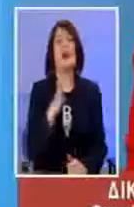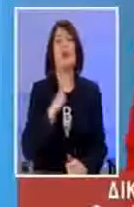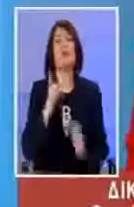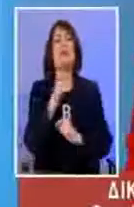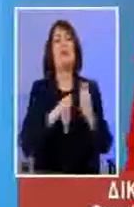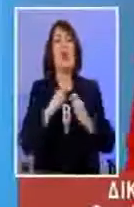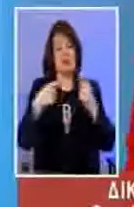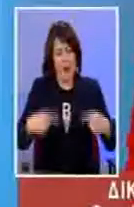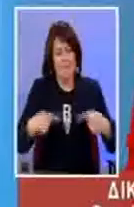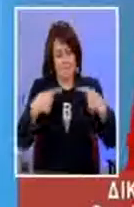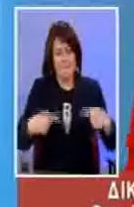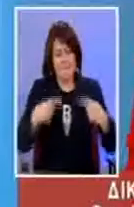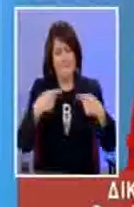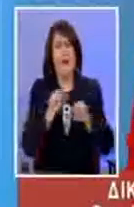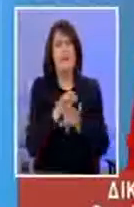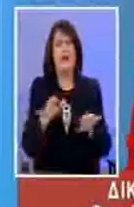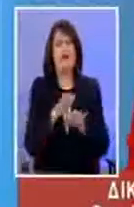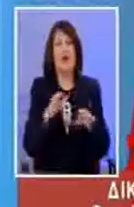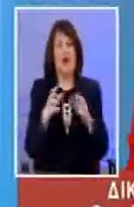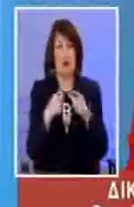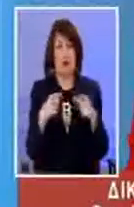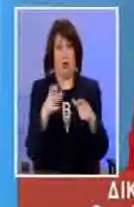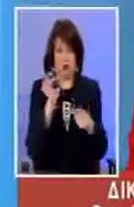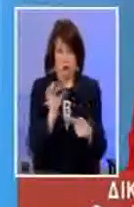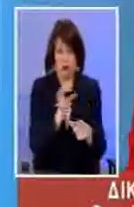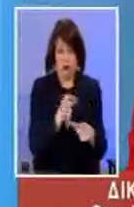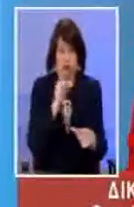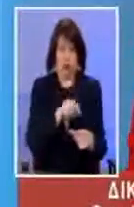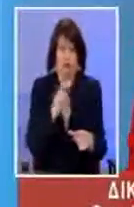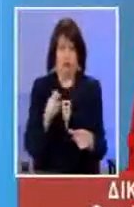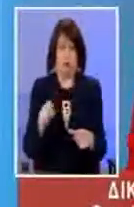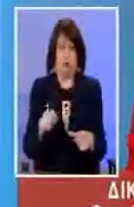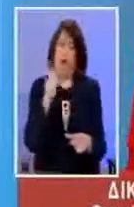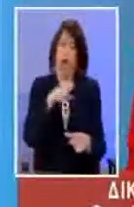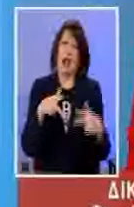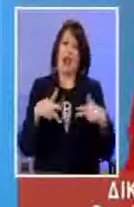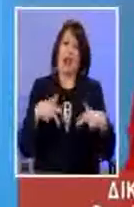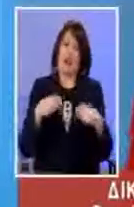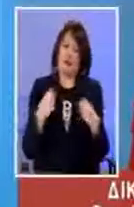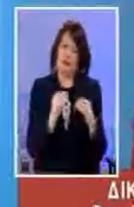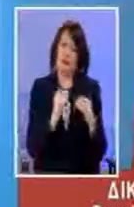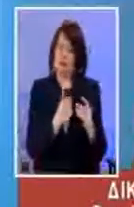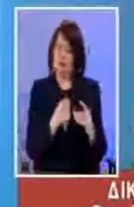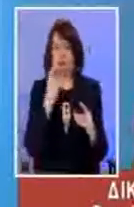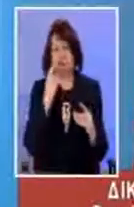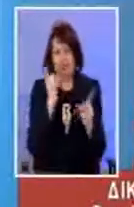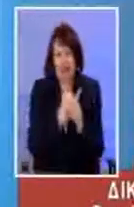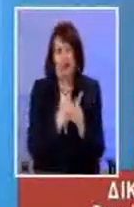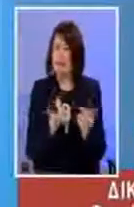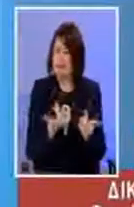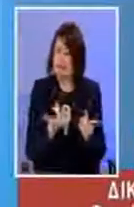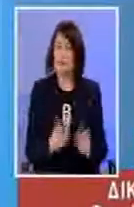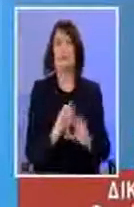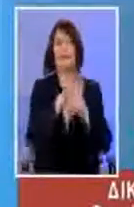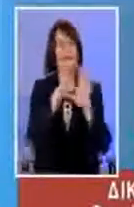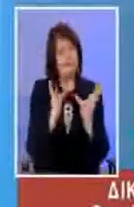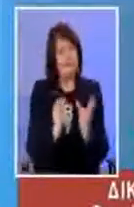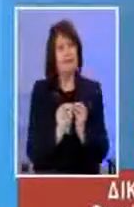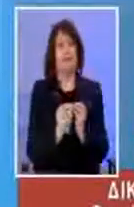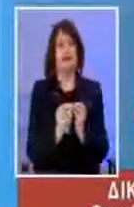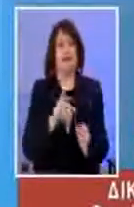αμαξίδια ή πληκτρολόγια με μεγάλα πλήκτρα να τα πωλούν σε άλλα κράτη-μέλη. Γενικά θα οδηγήσει σε